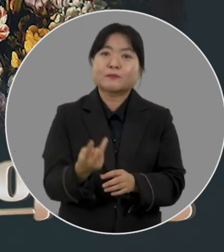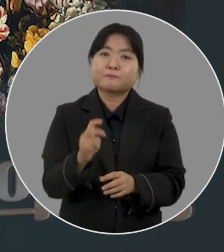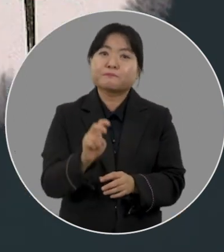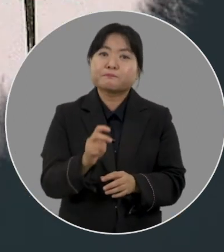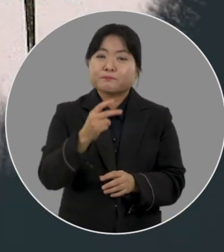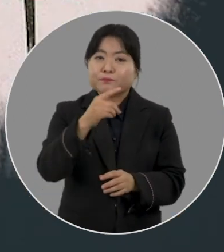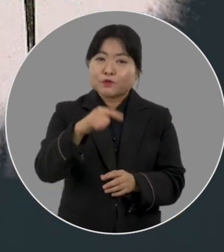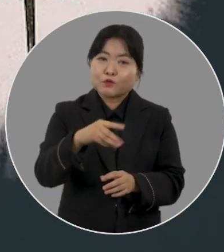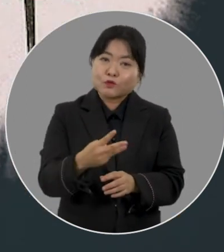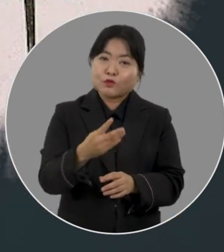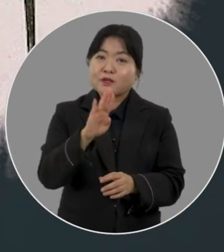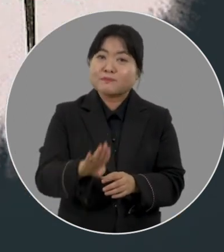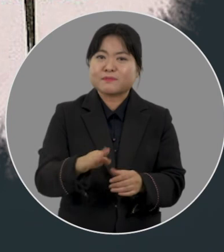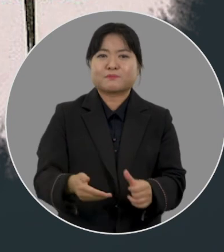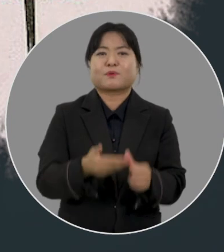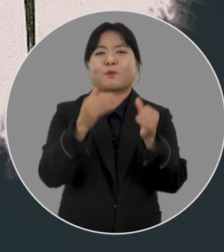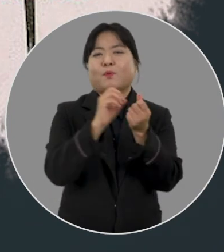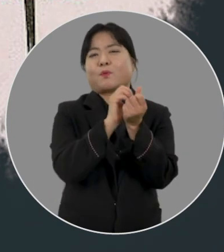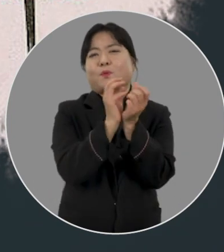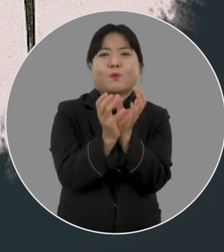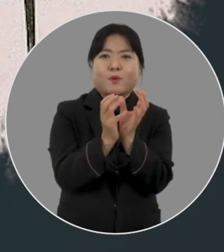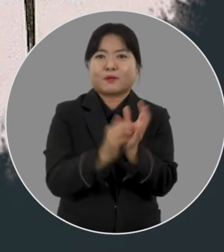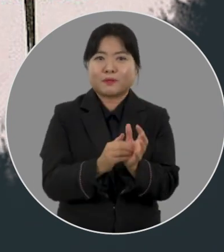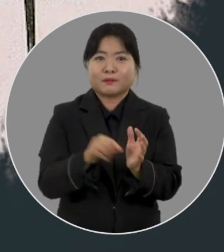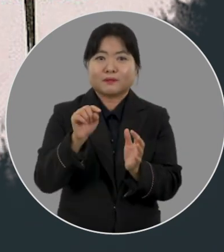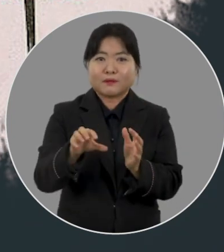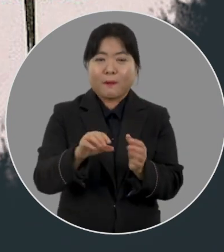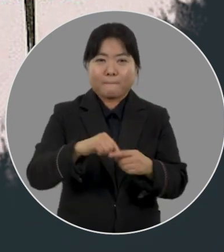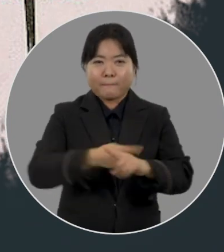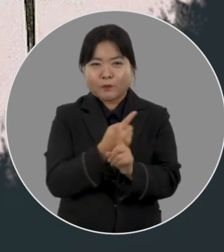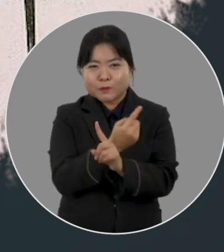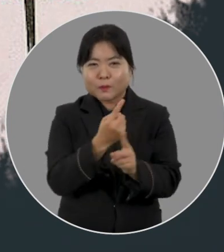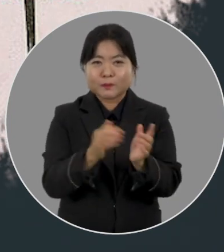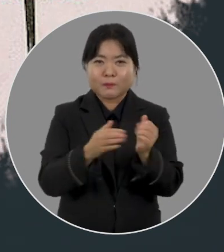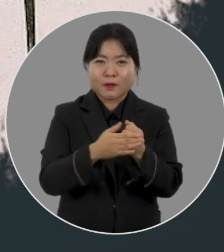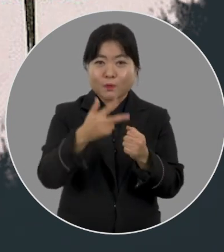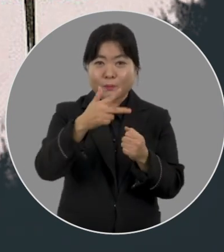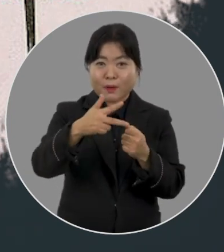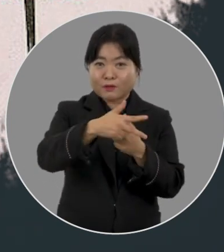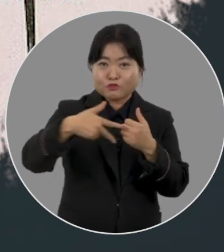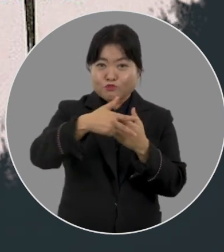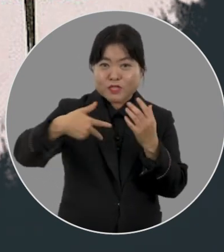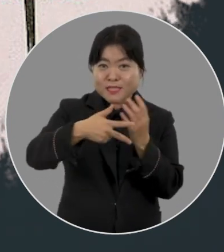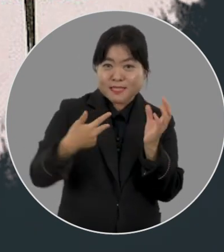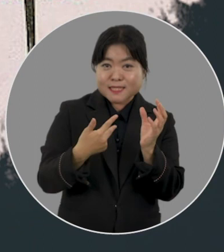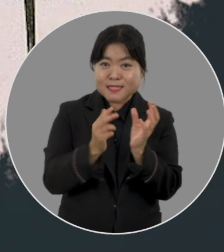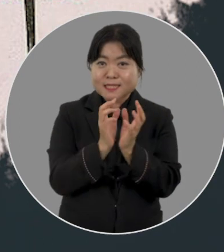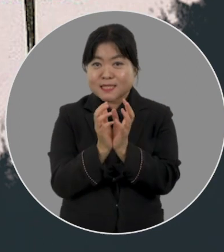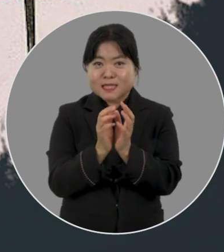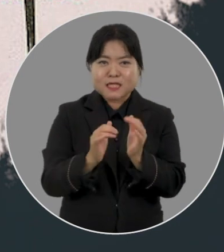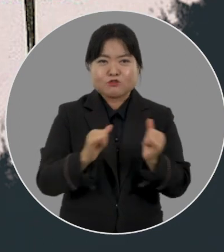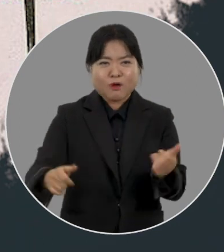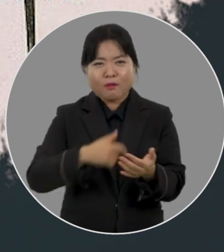피워낸 겁니다. 바로 저기에 변종이 일어나서 7개의 스트라이프, 줄무늬가 생기면서 인류가 정말